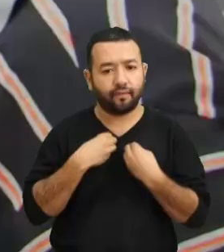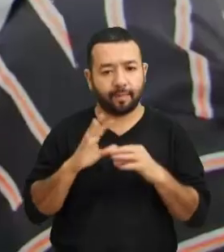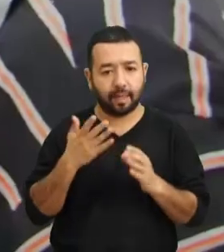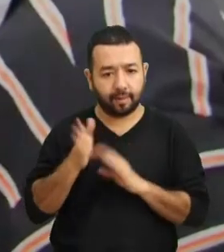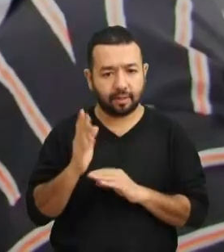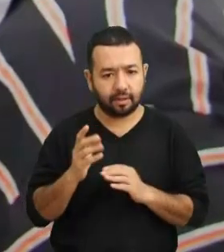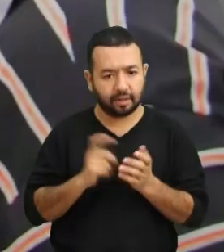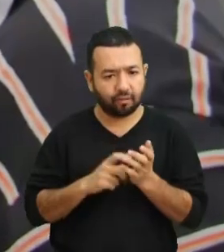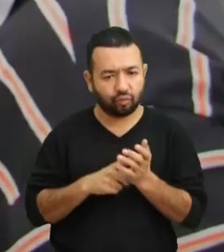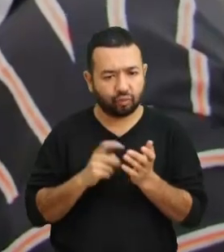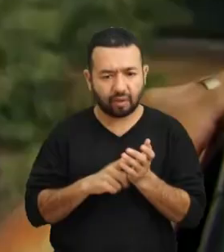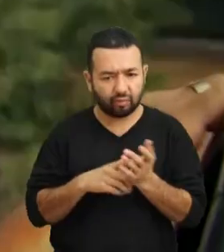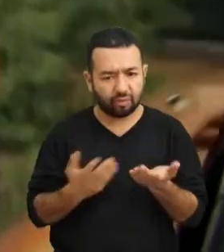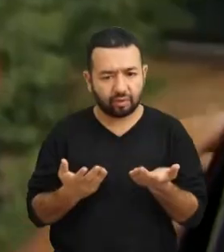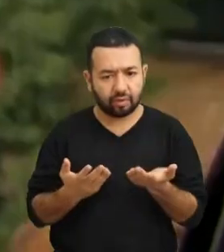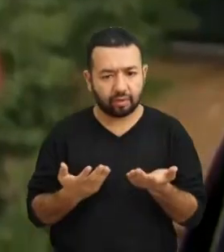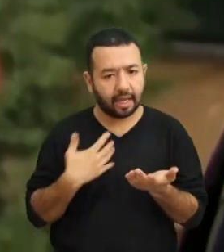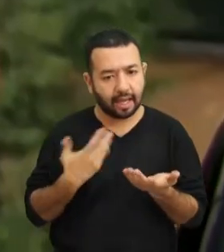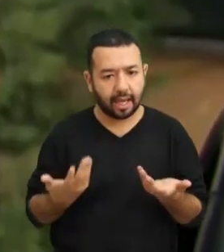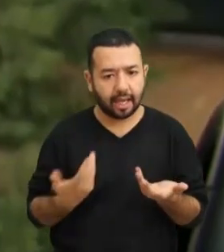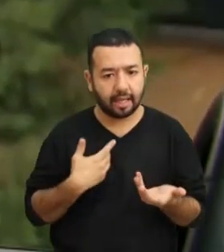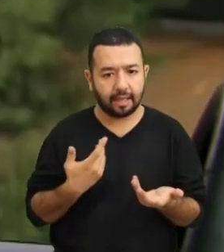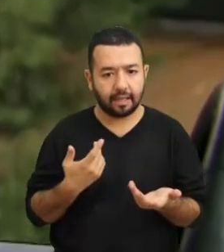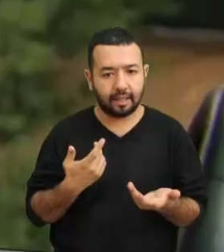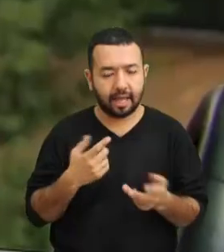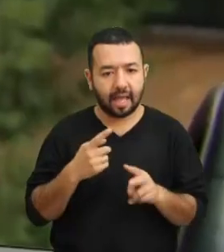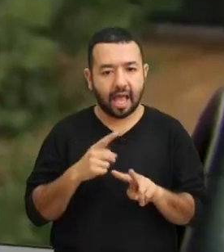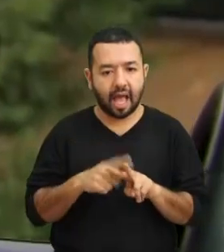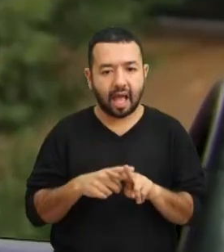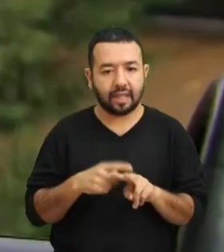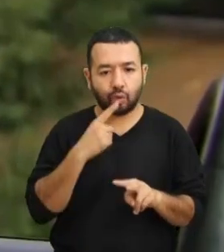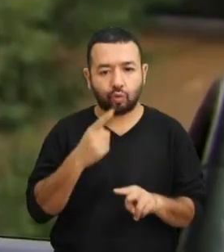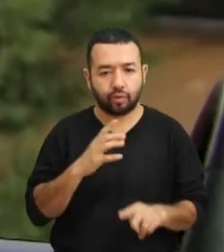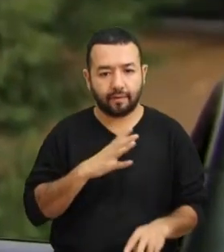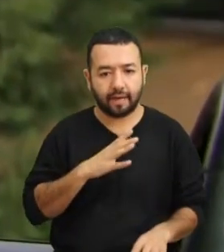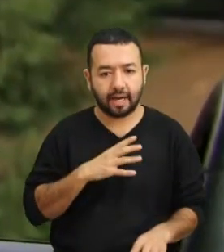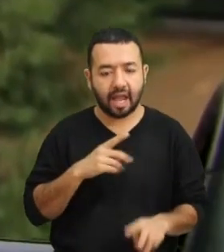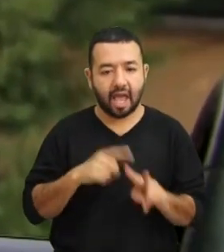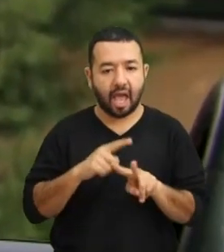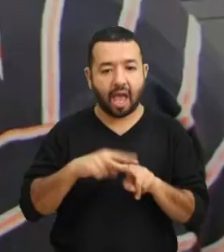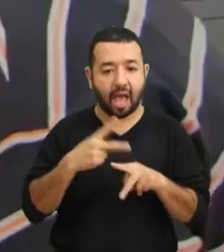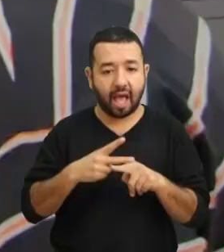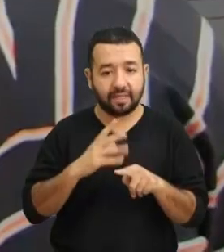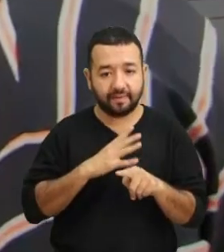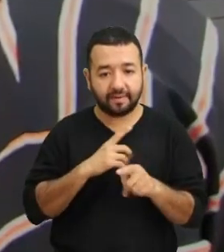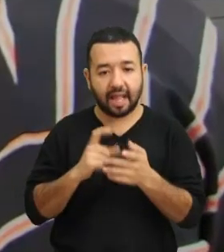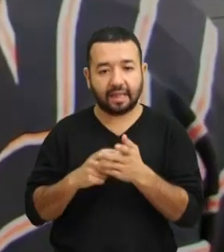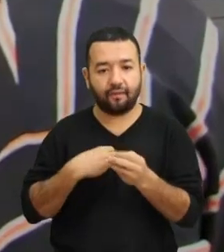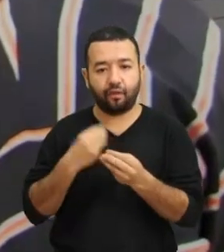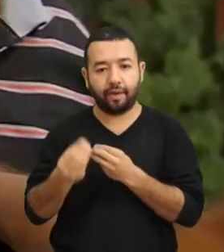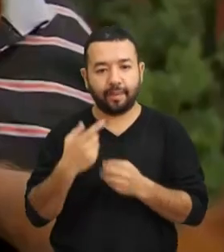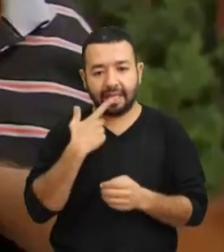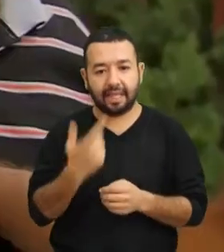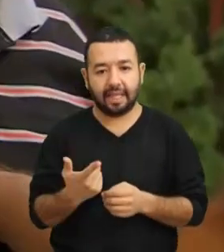gideceksiniz? Tavuk mu? Ne tavuğu ya? Efendim hani önemli bir atasözümüz vardır. gaz gelecek yerden tavuğu esirgenmez